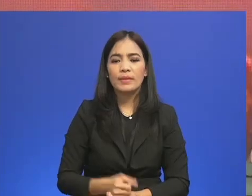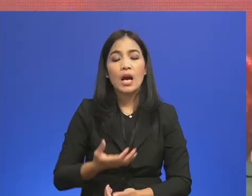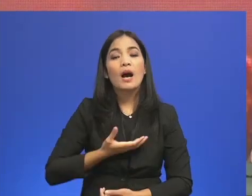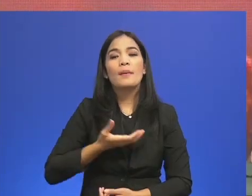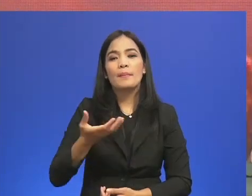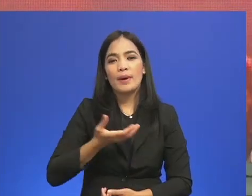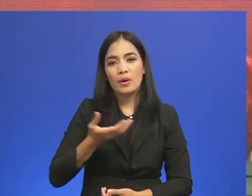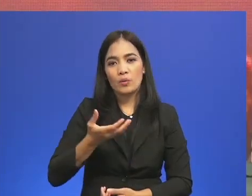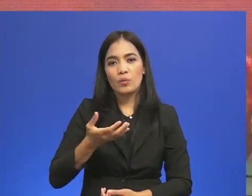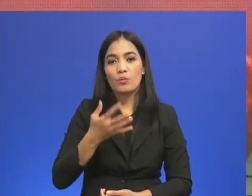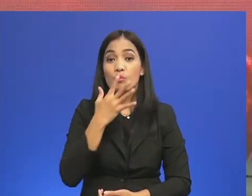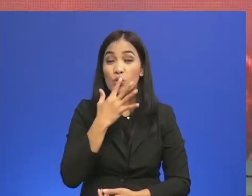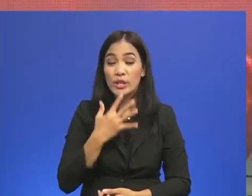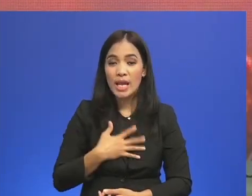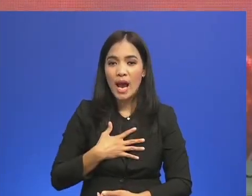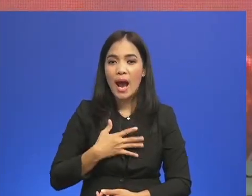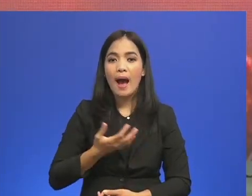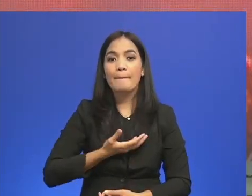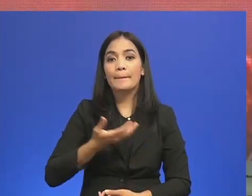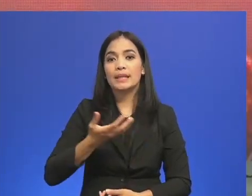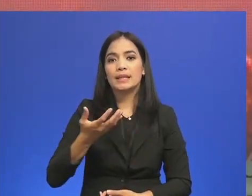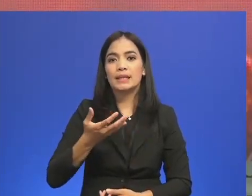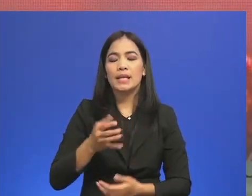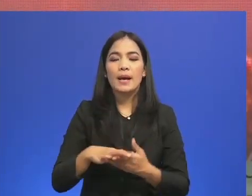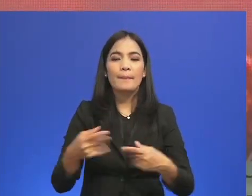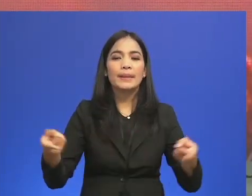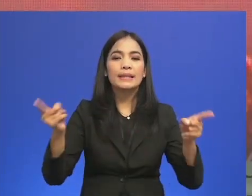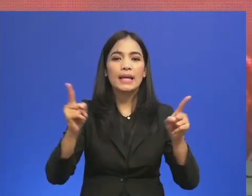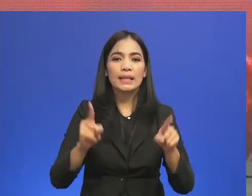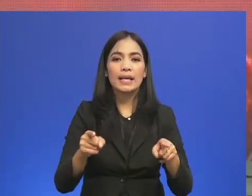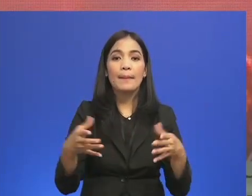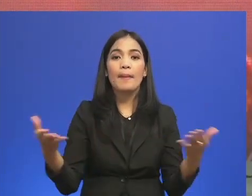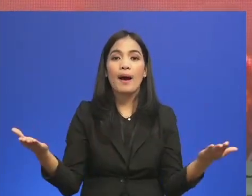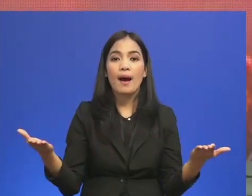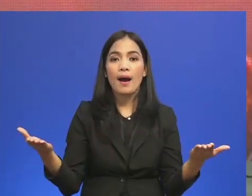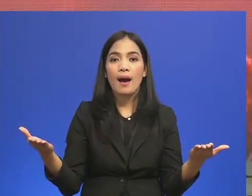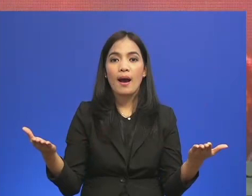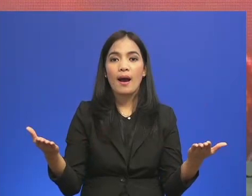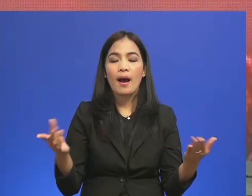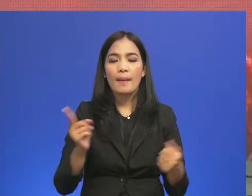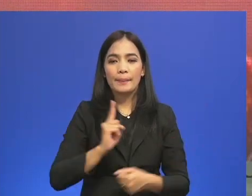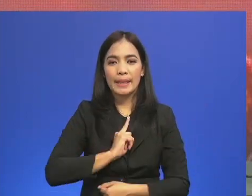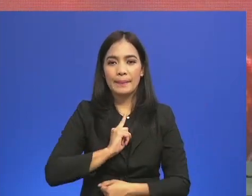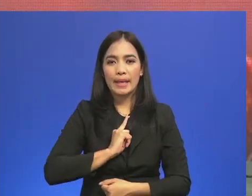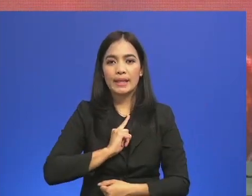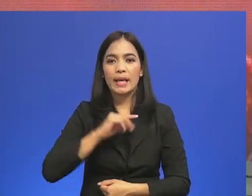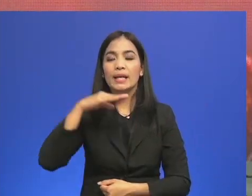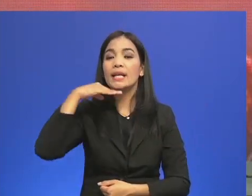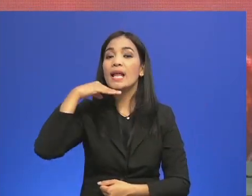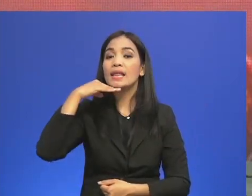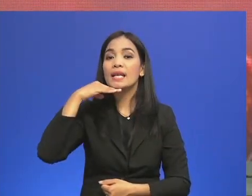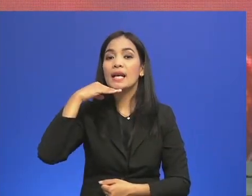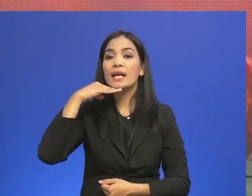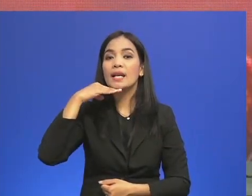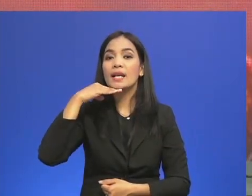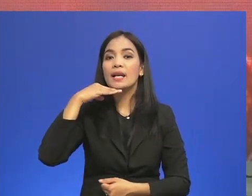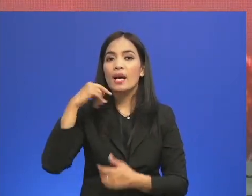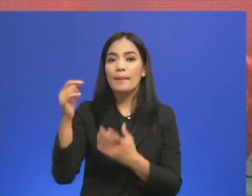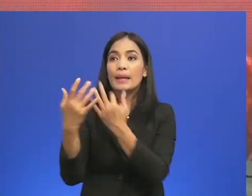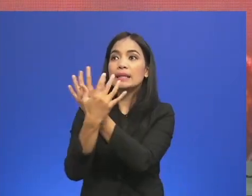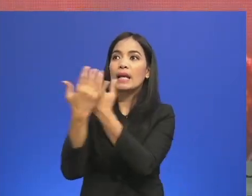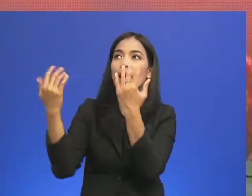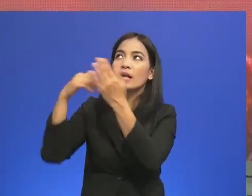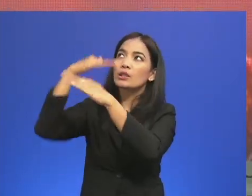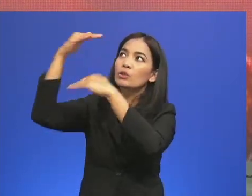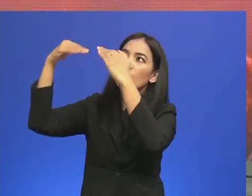Berambisilah saudara, kaum wanita, untuk menjadi pribadi yang dinantikan para penghuni surga